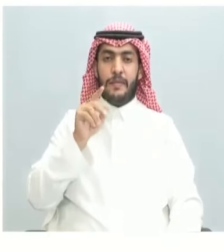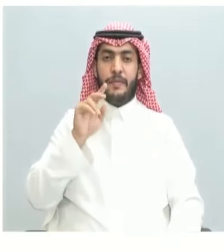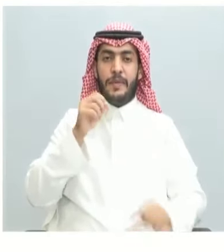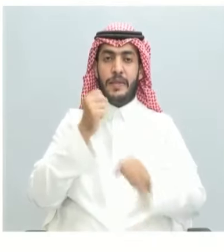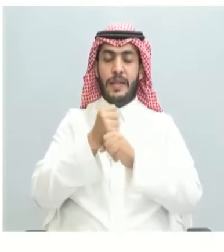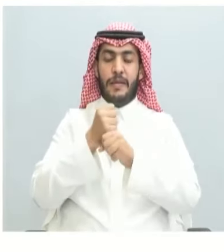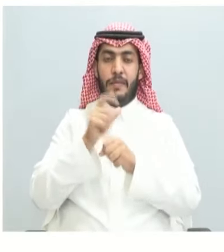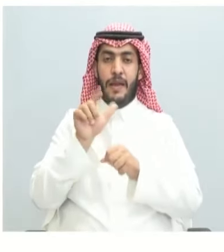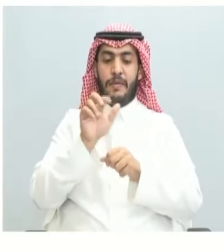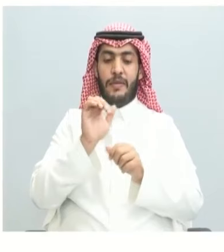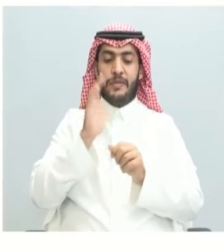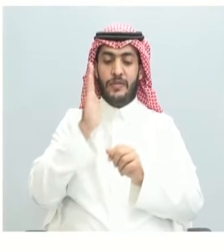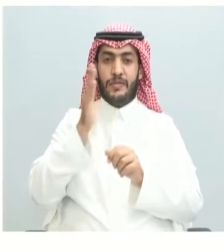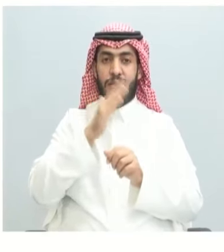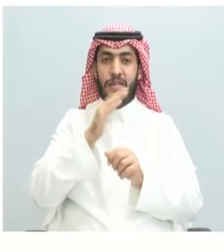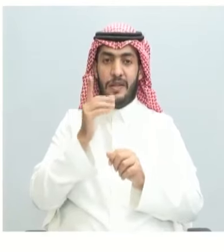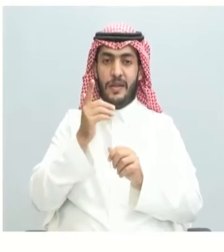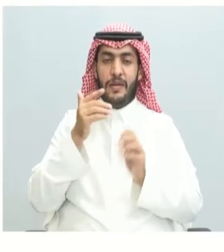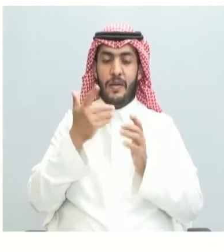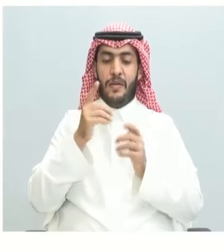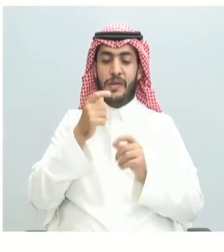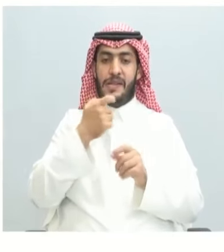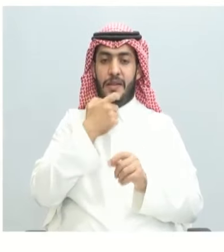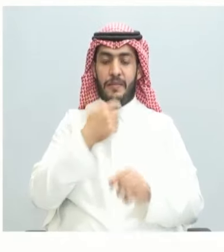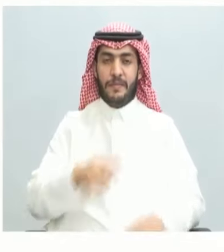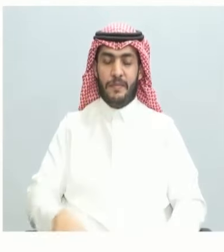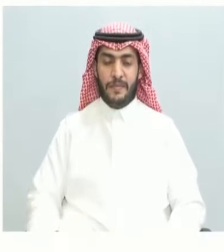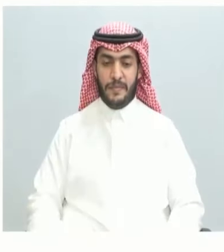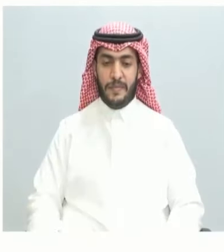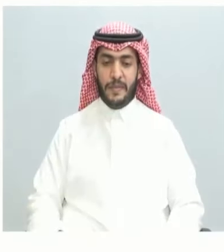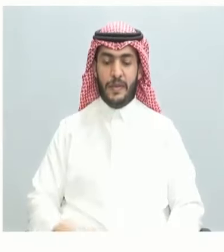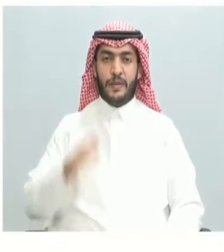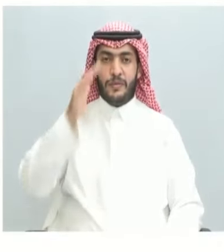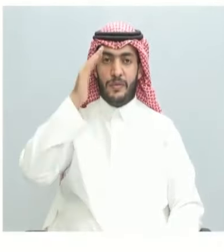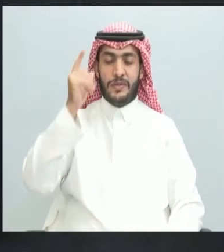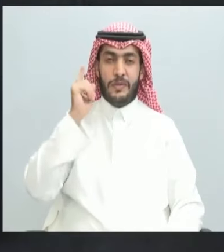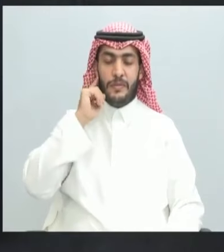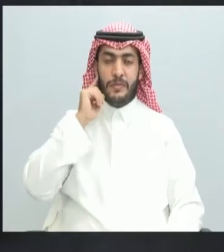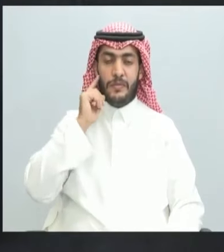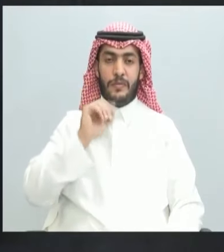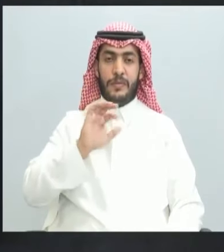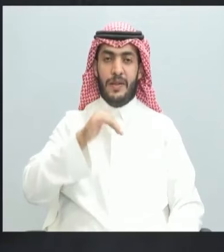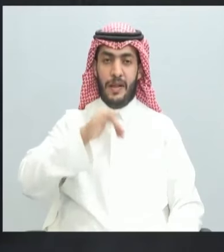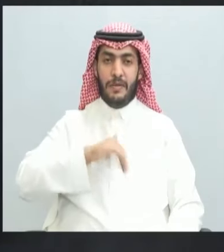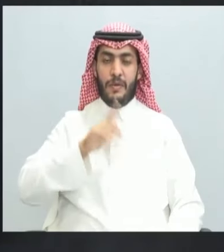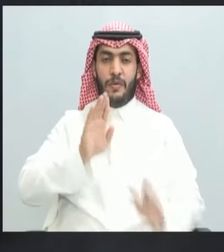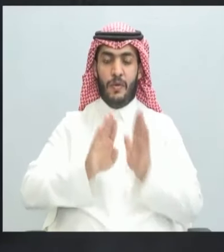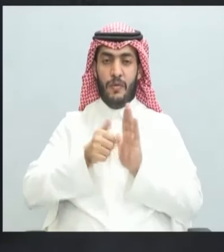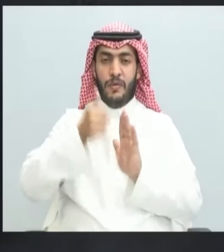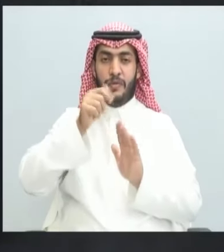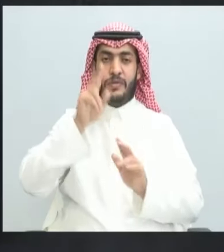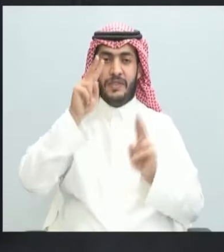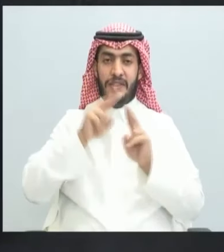نقوم باستخدام لبنه اتجه نحو الاتجاه او بوينت ان دايركشن اشكر لكم حسن متابعتكم وتمنياتي لكم بالتوفيق